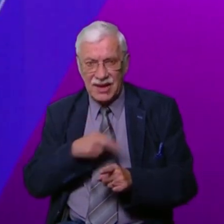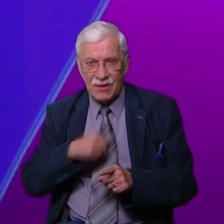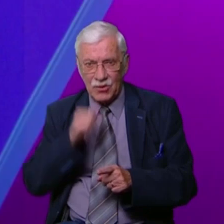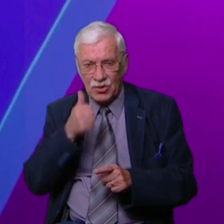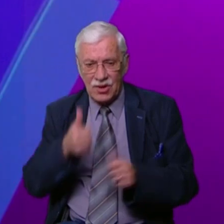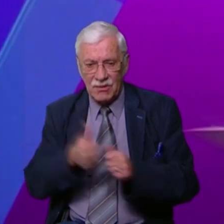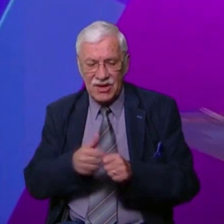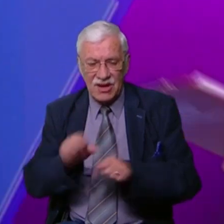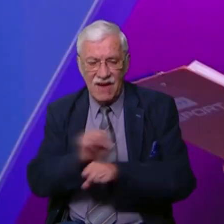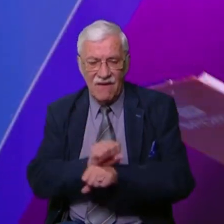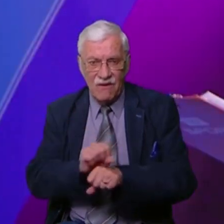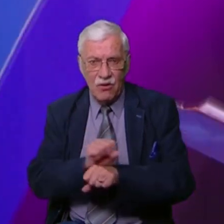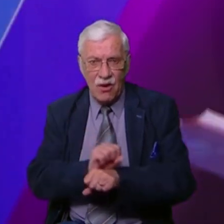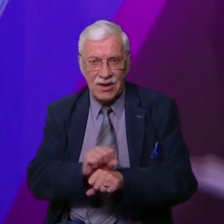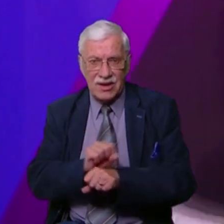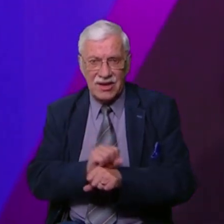mecz